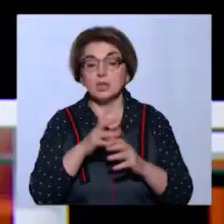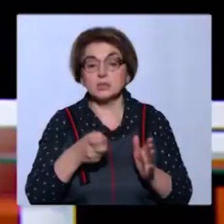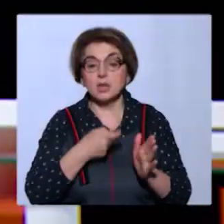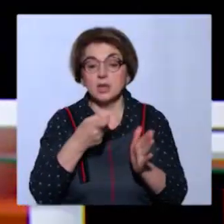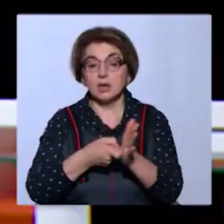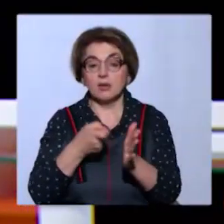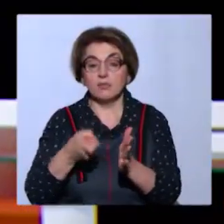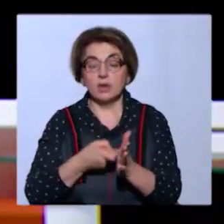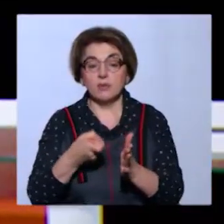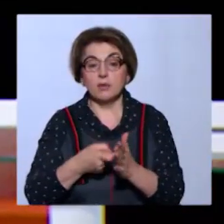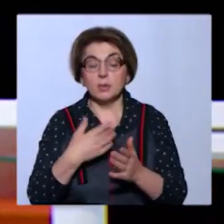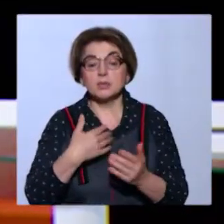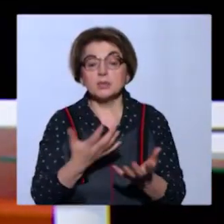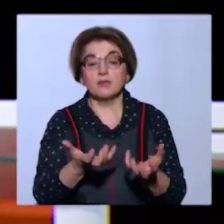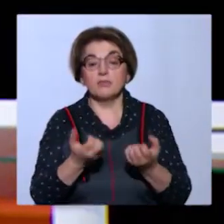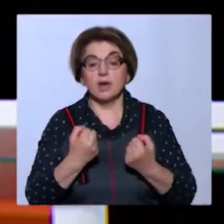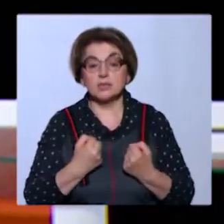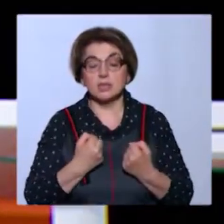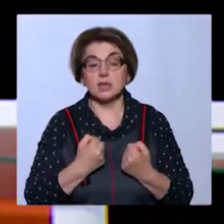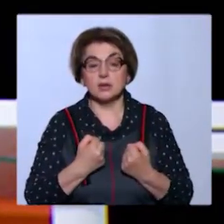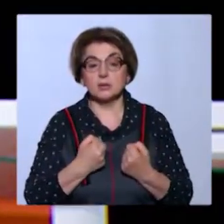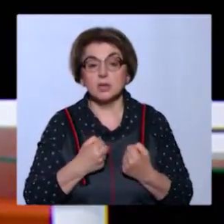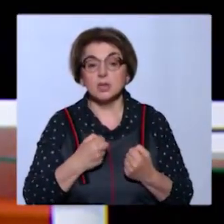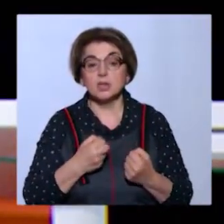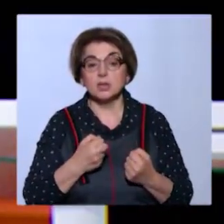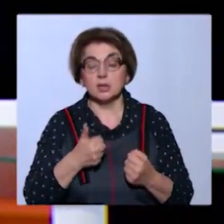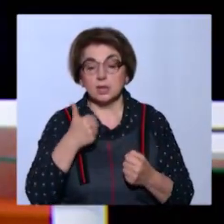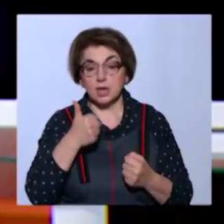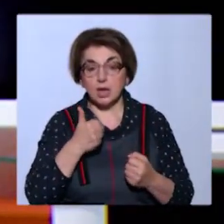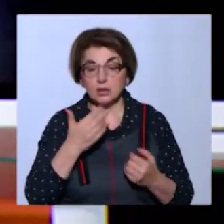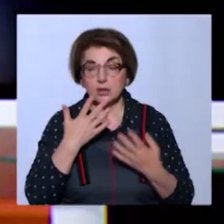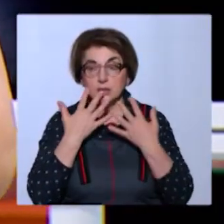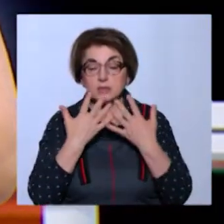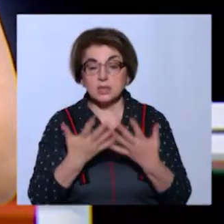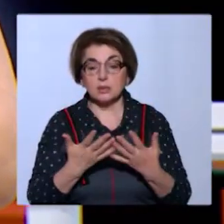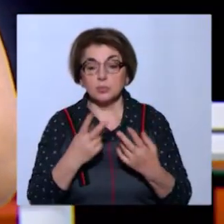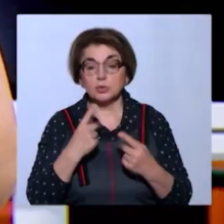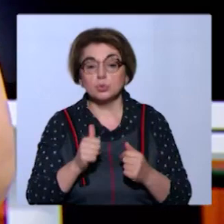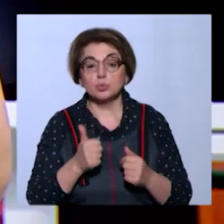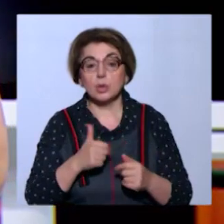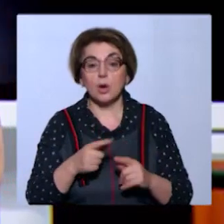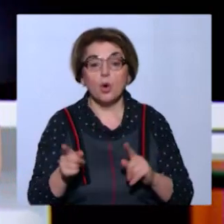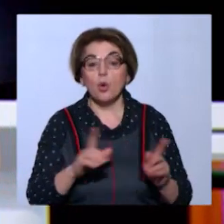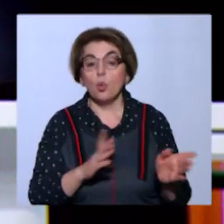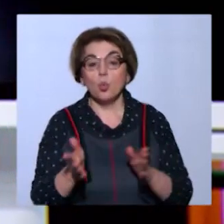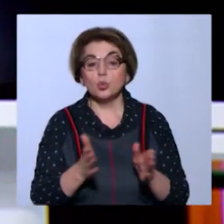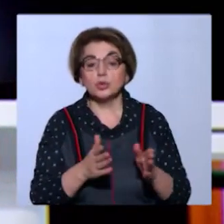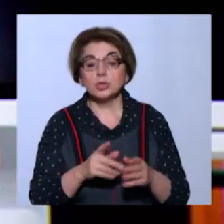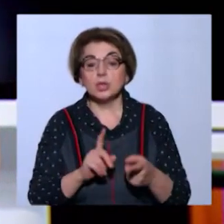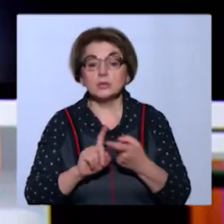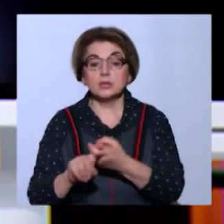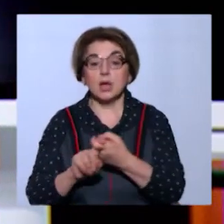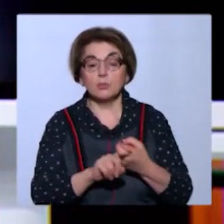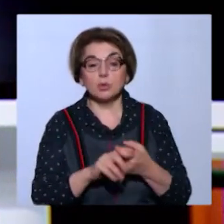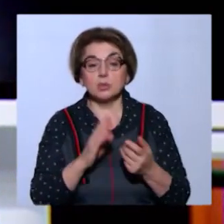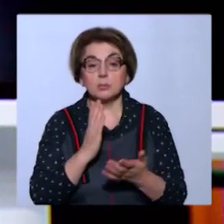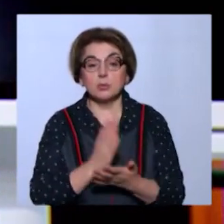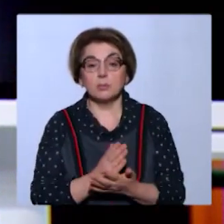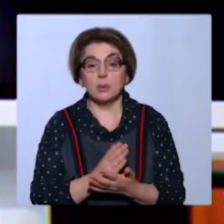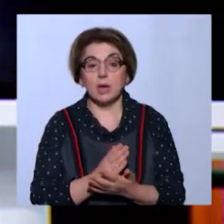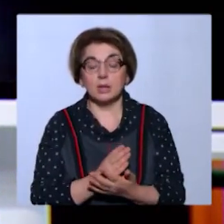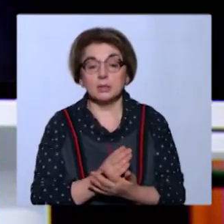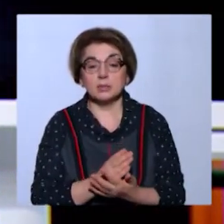კვლევები ჩვენ გვაძლევს საკმაოდ კარგ წარმოდგენას, თუ რა ურთიერთდამოკიდებულება